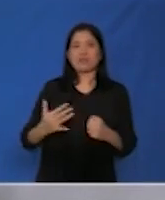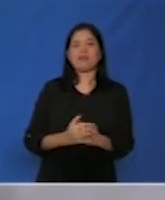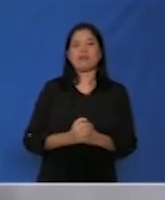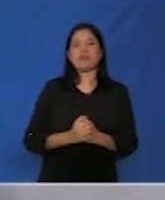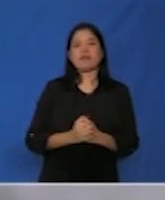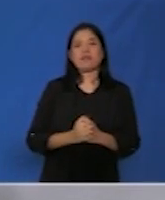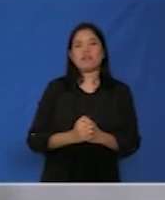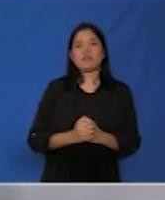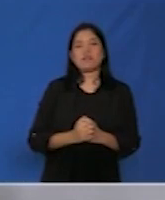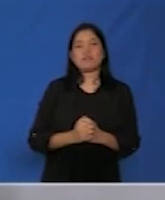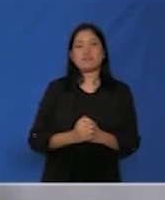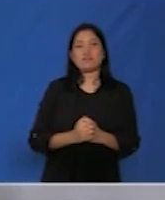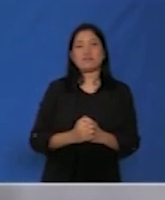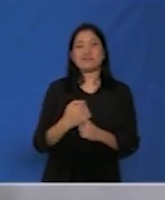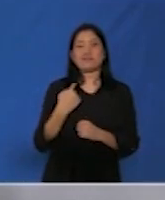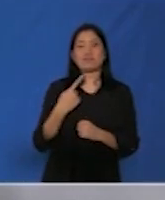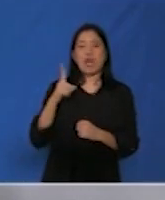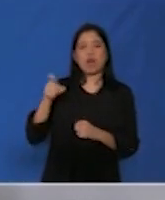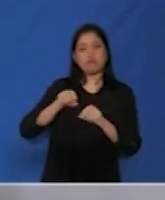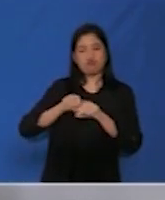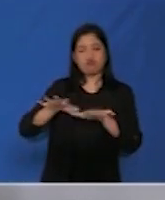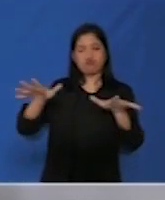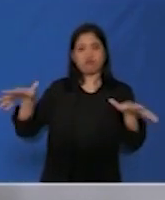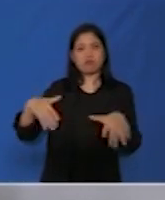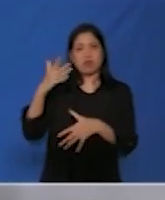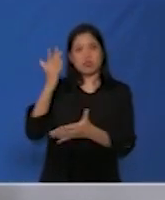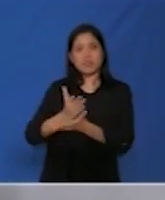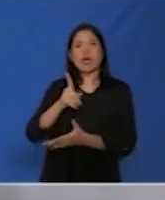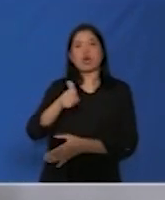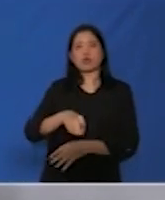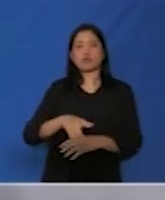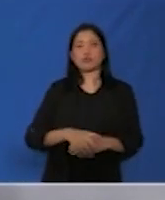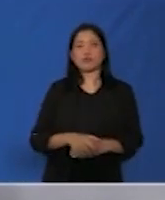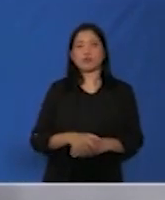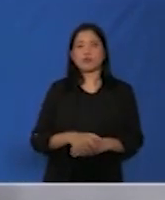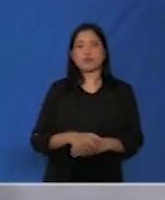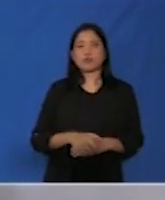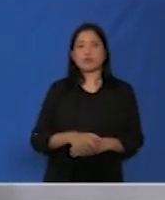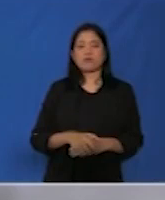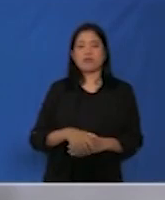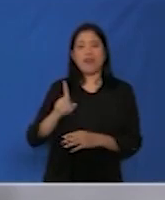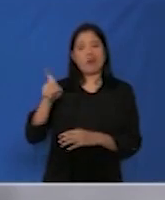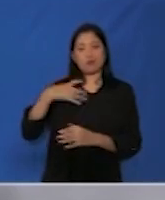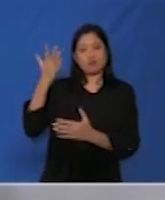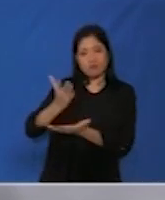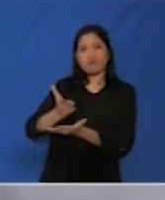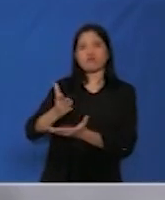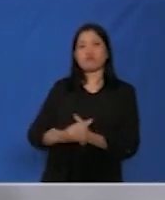harus kita hentikan harus kita akhiri